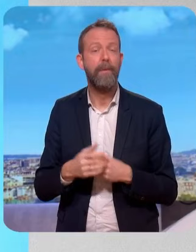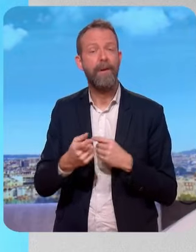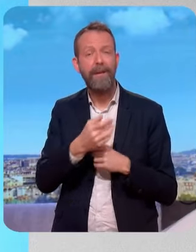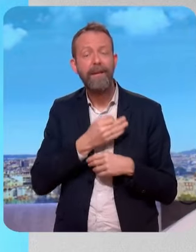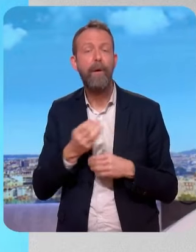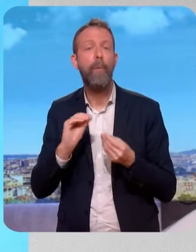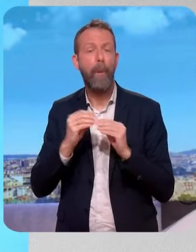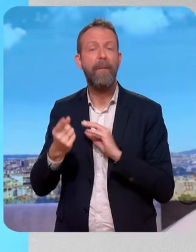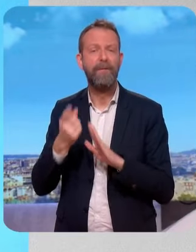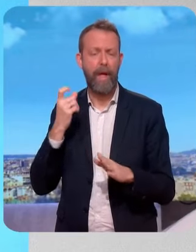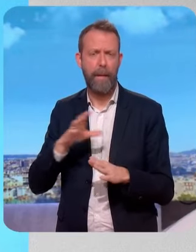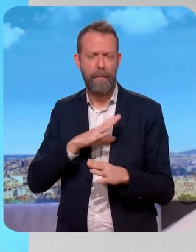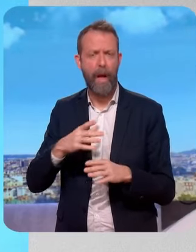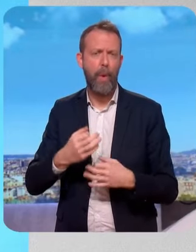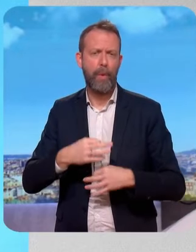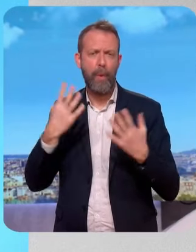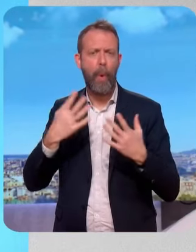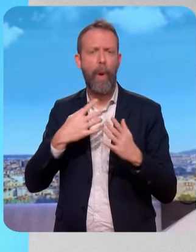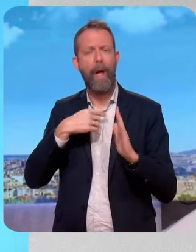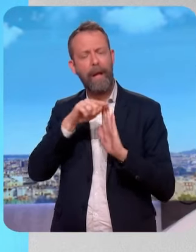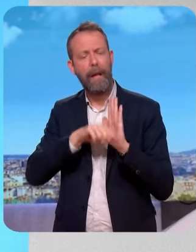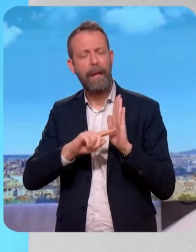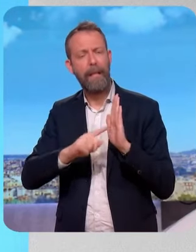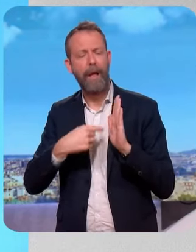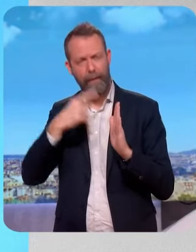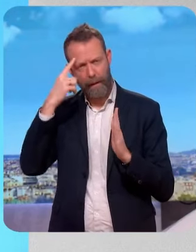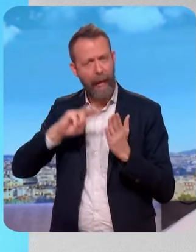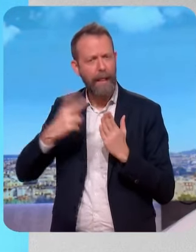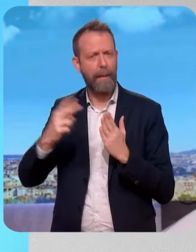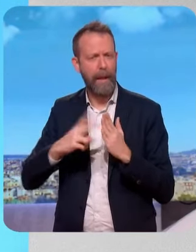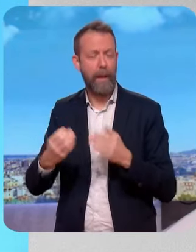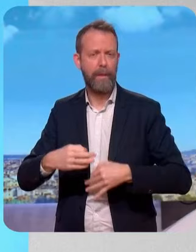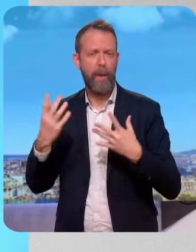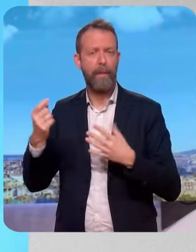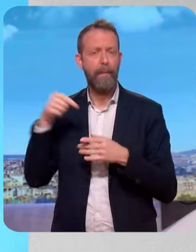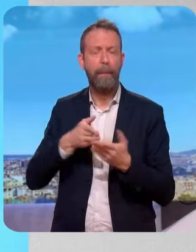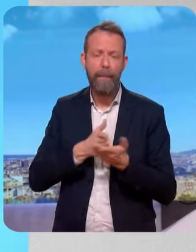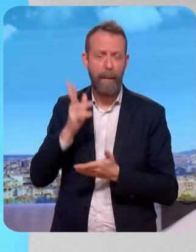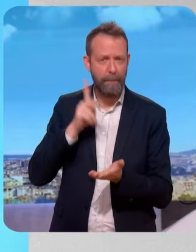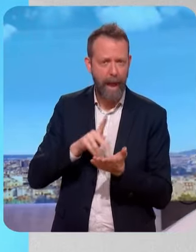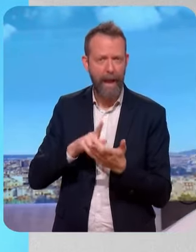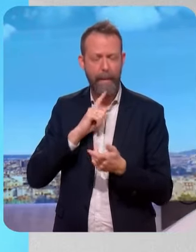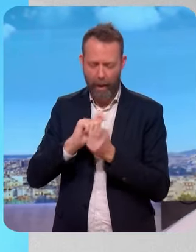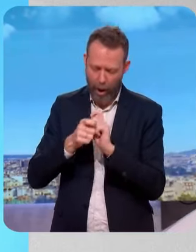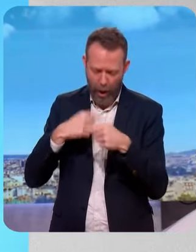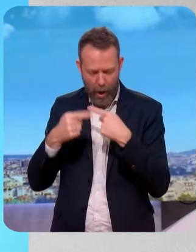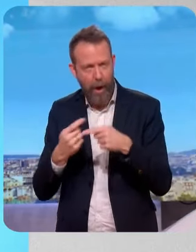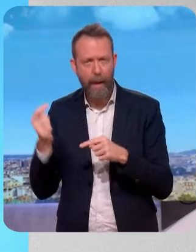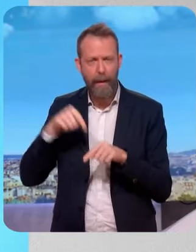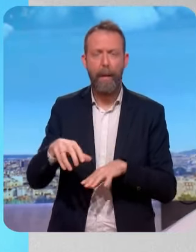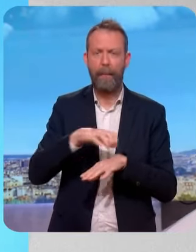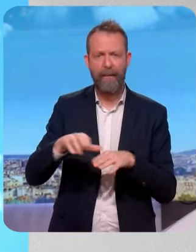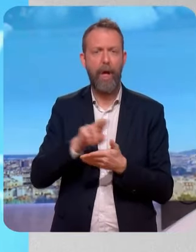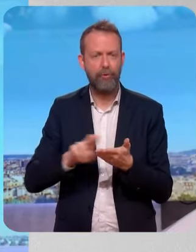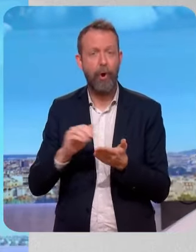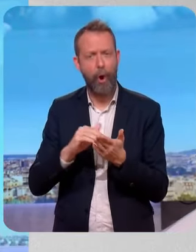viennent d'une surinterprétation des directives ici, chez nous, où elles passent. Elles arrivent à Paris, elles sont remoulinées, elles arrivent ensuite dans les préfectures de